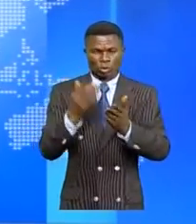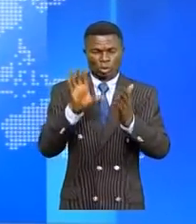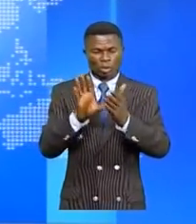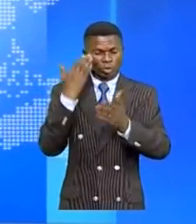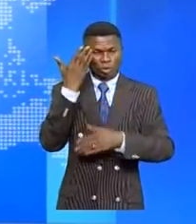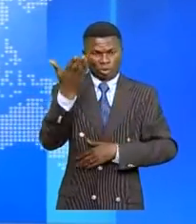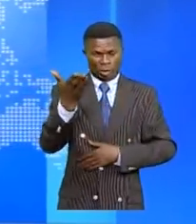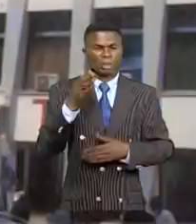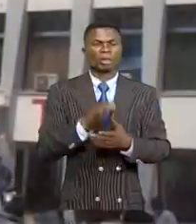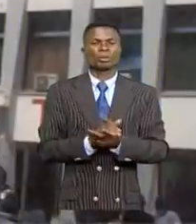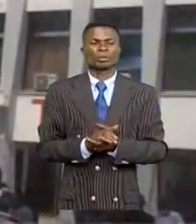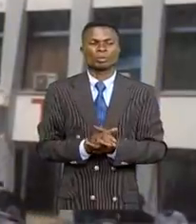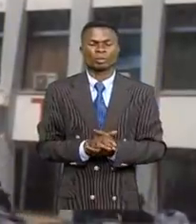Kitutu.